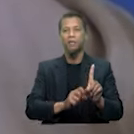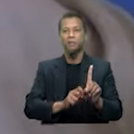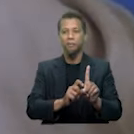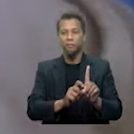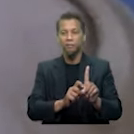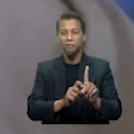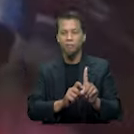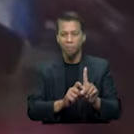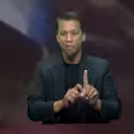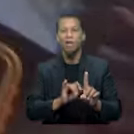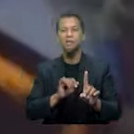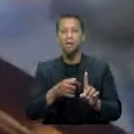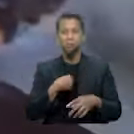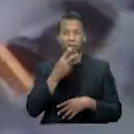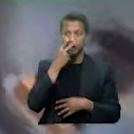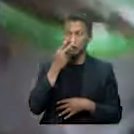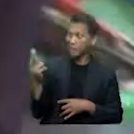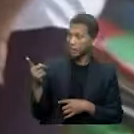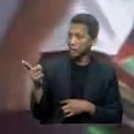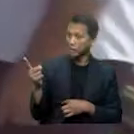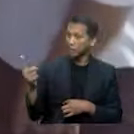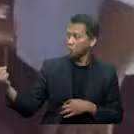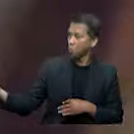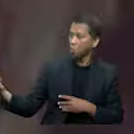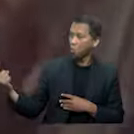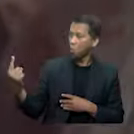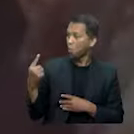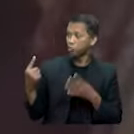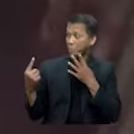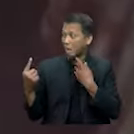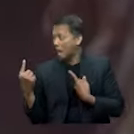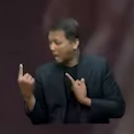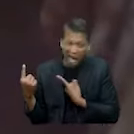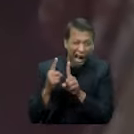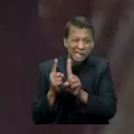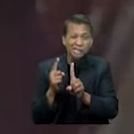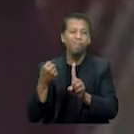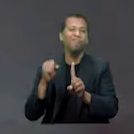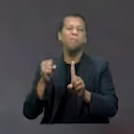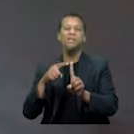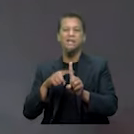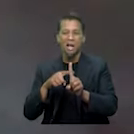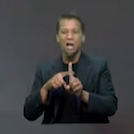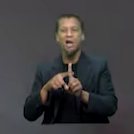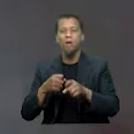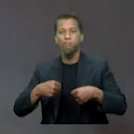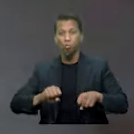bisa lari, soalnya pintu terkunci. Pelaku membawa kabur uang korban 2 juta rupiah dan sepeda motornya yang terparkir di teras